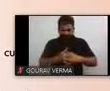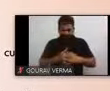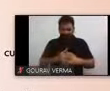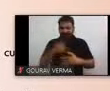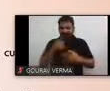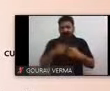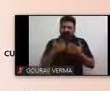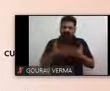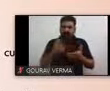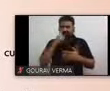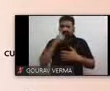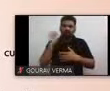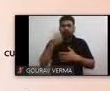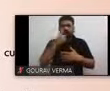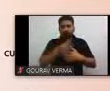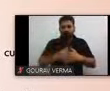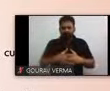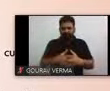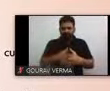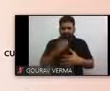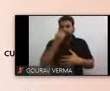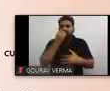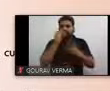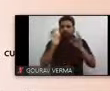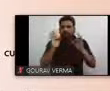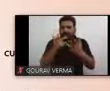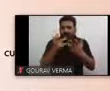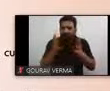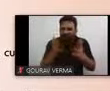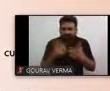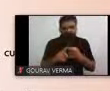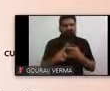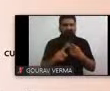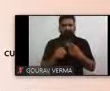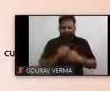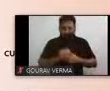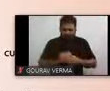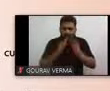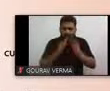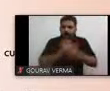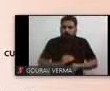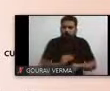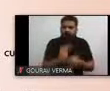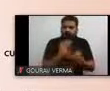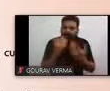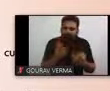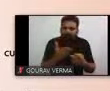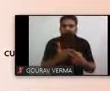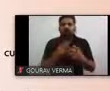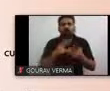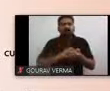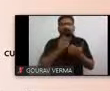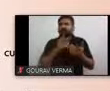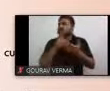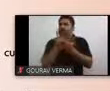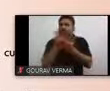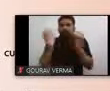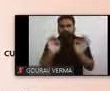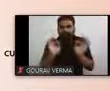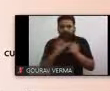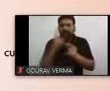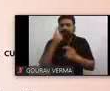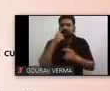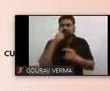भी गर्भवती माताओं को proper खाना नहीं मिलता है, birth घर पे होता है, कोई hospital नहीं होता है, घर पे कराती